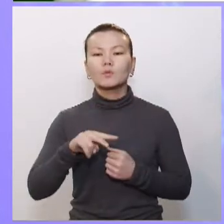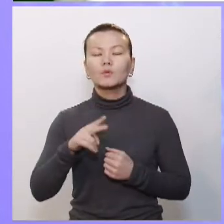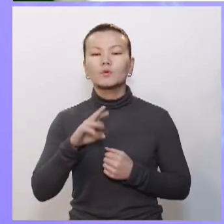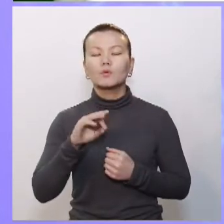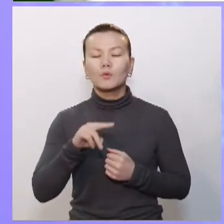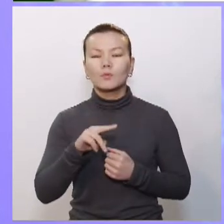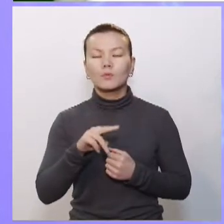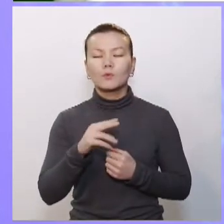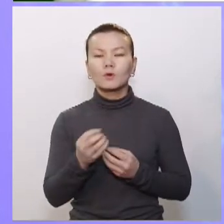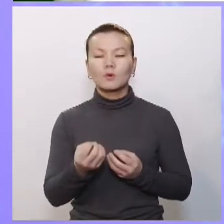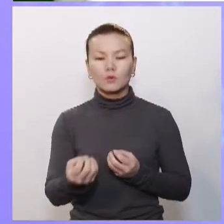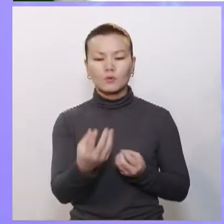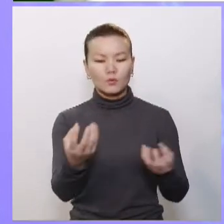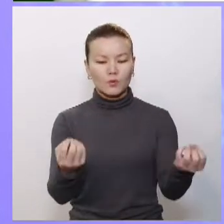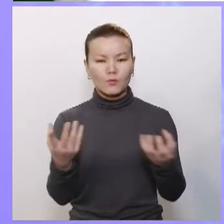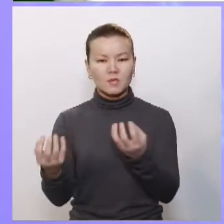Майрам дайт.